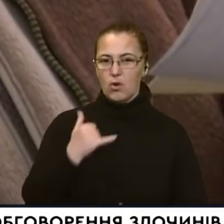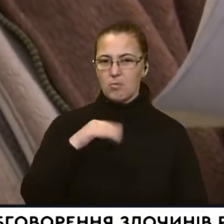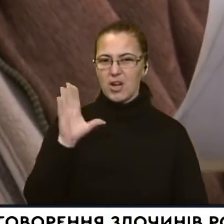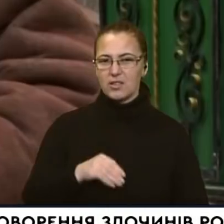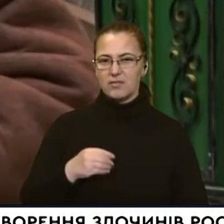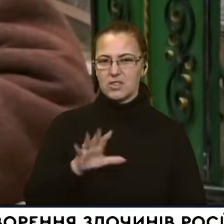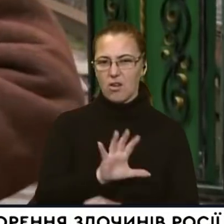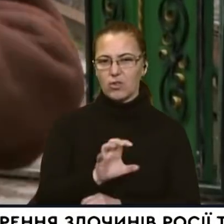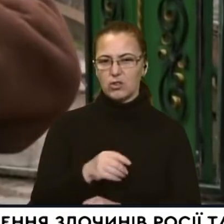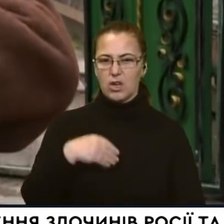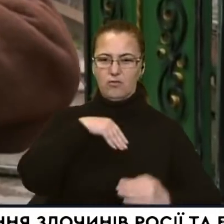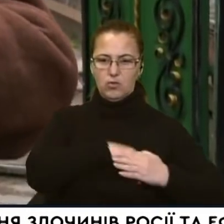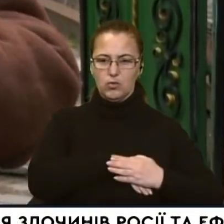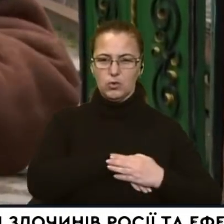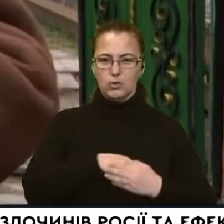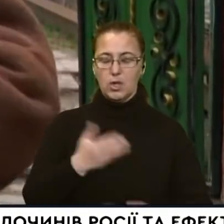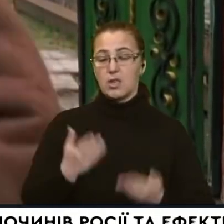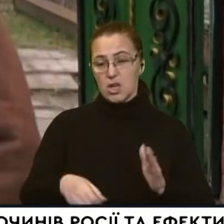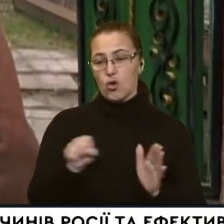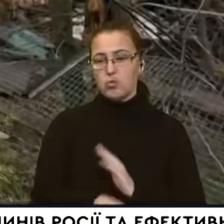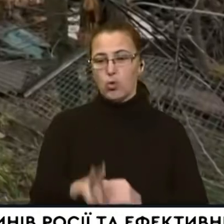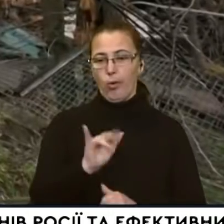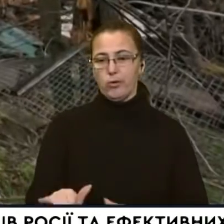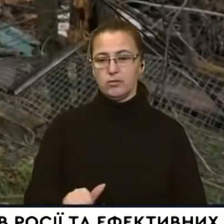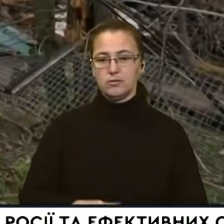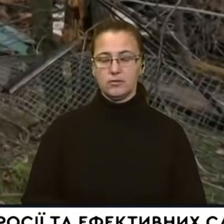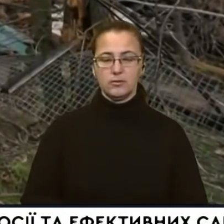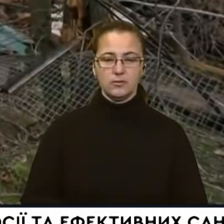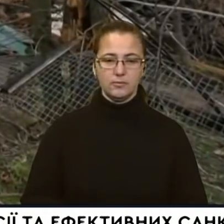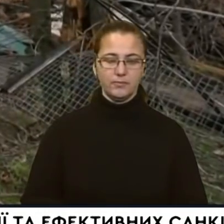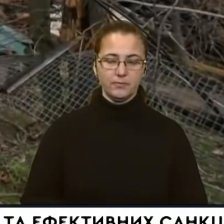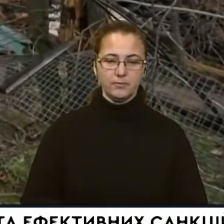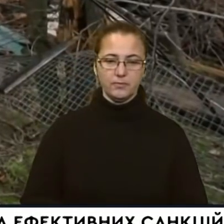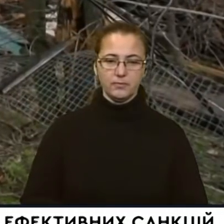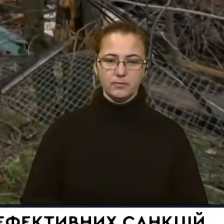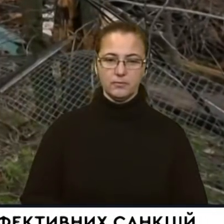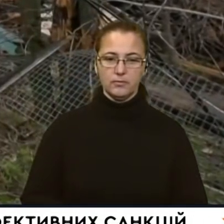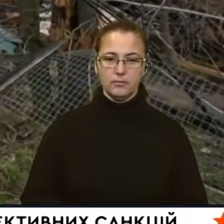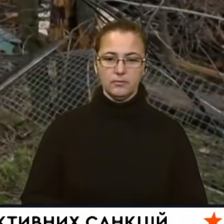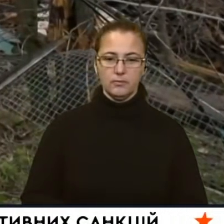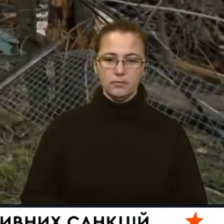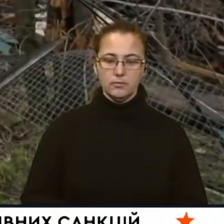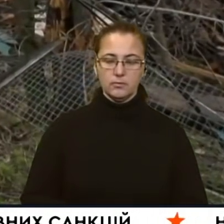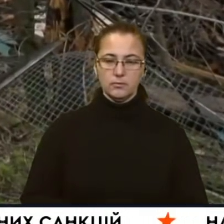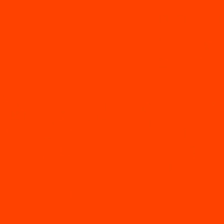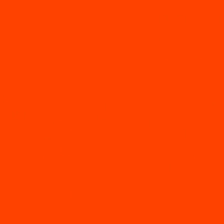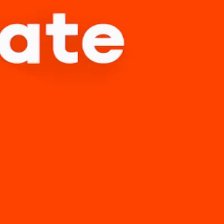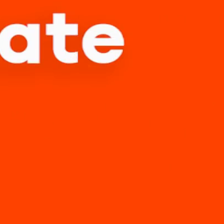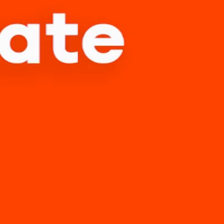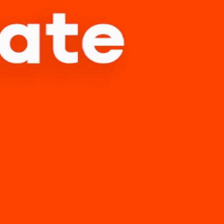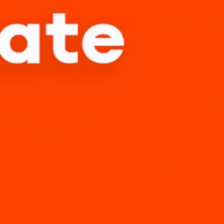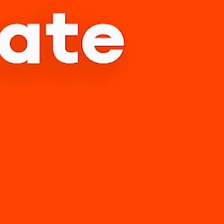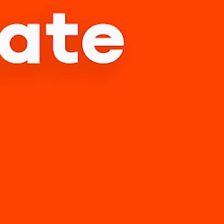А якщо вб'ють, так вже вб'ють, вже що буде. Олександр Котенко, Андрій Кузьминок. Новини на Суспільному.